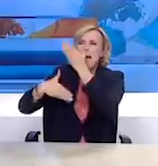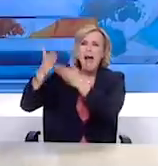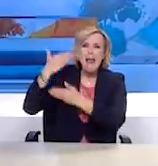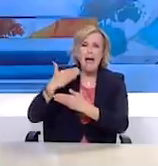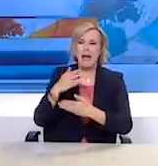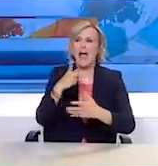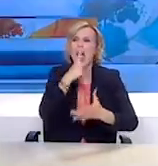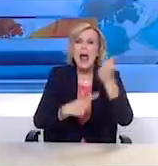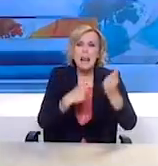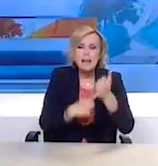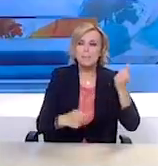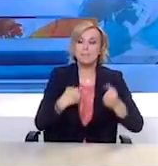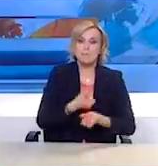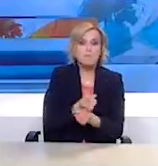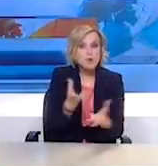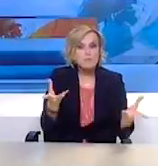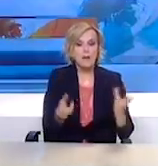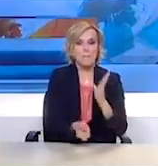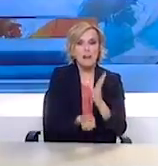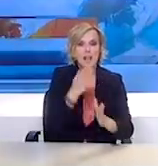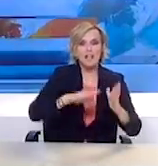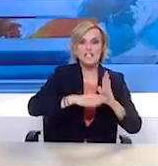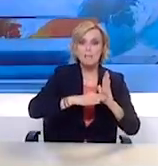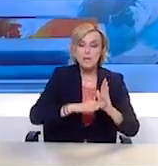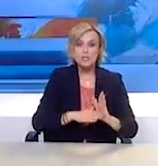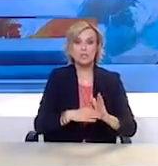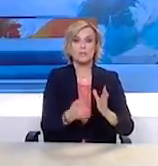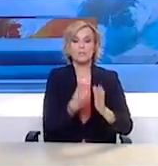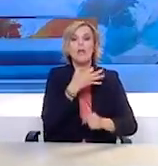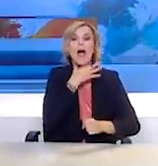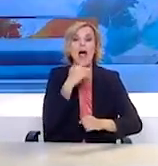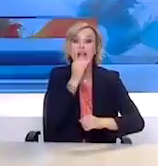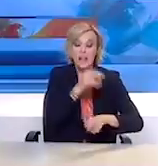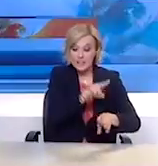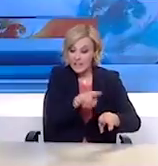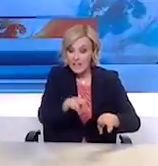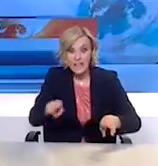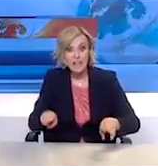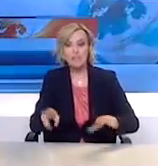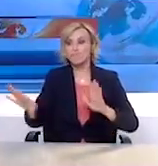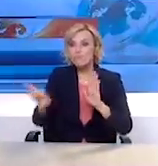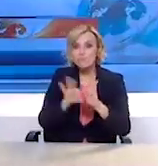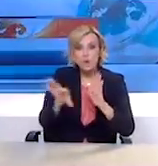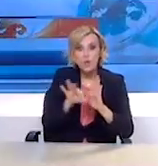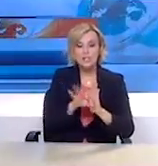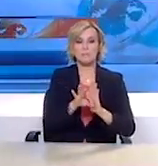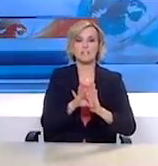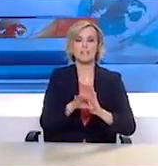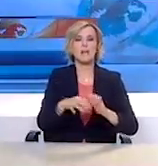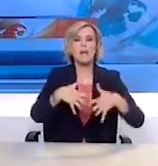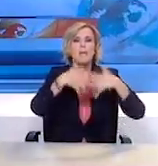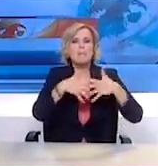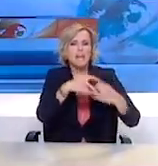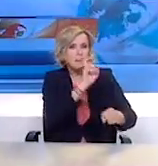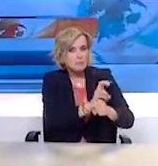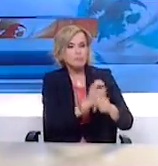καλύψαμε ελλείψεις, προσφέραμε νέες υπηρεσίες, ανοίξαμε μονάδες συντατικής θεραπείας, θέσαμε σε πλήρη